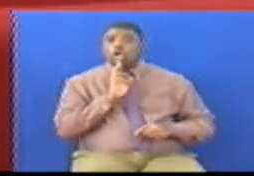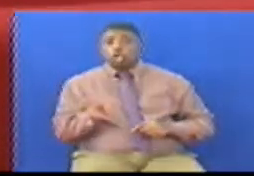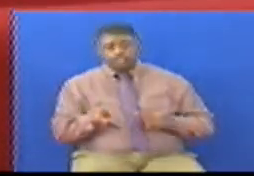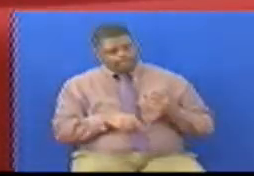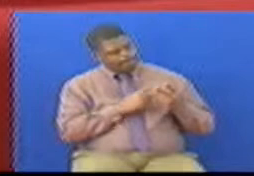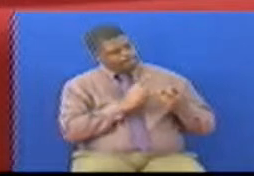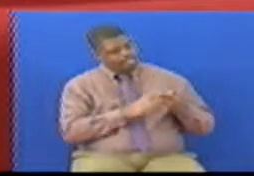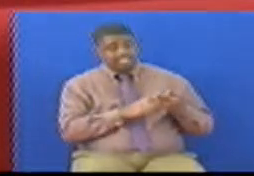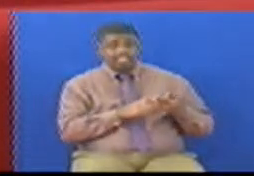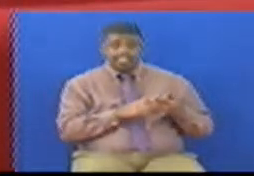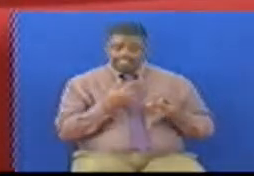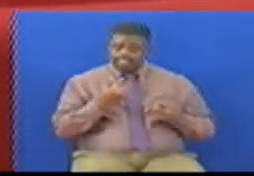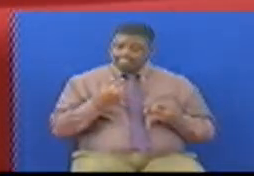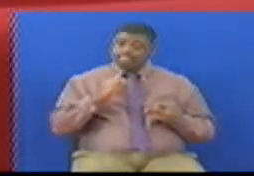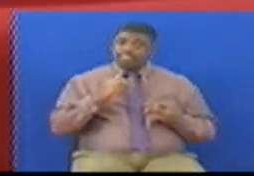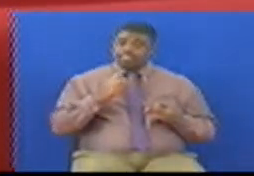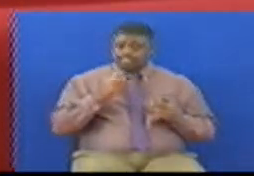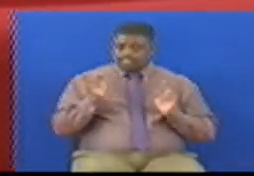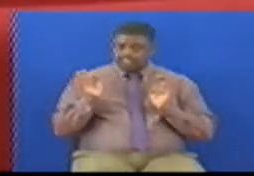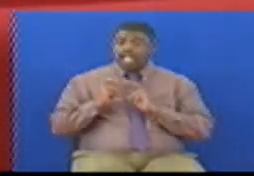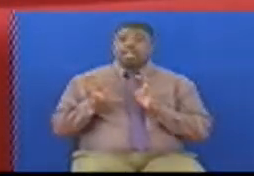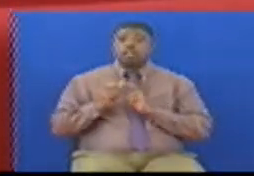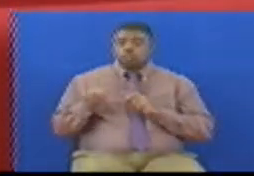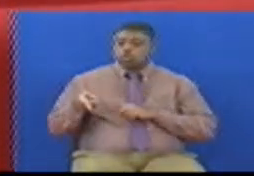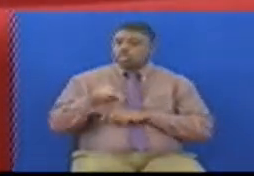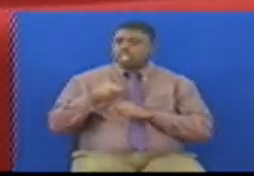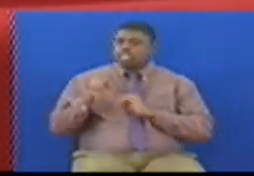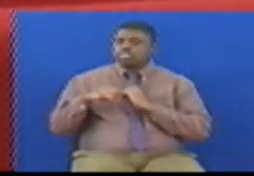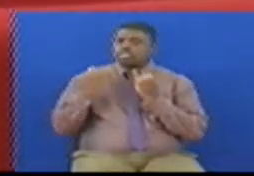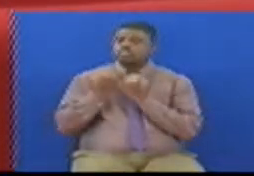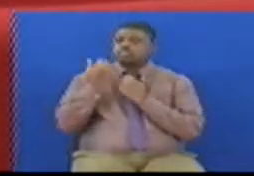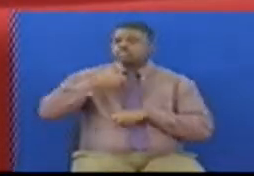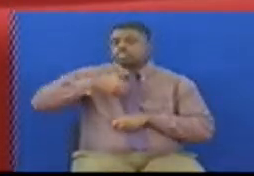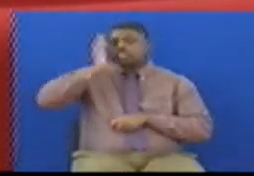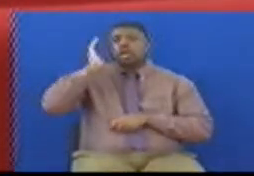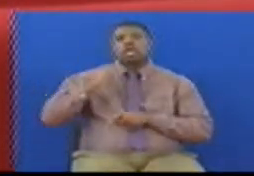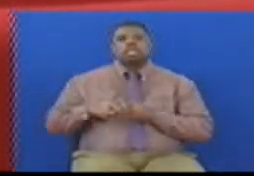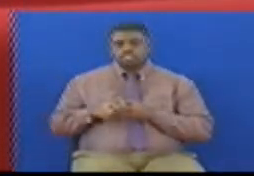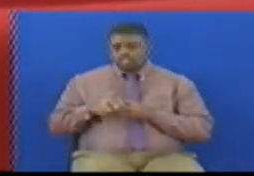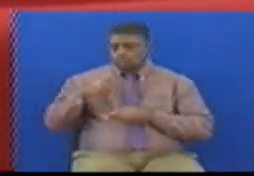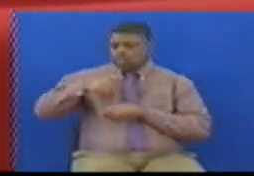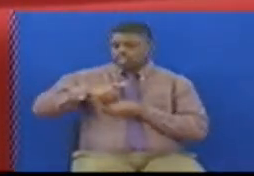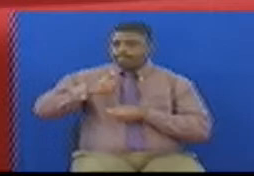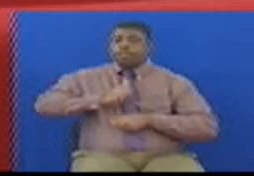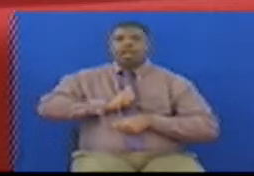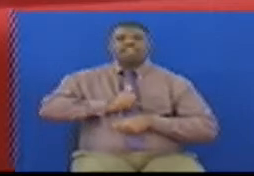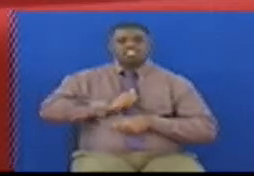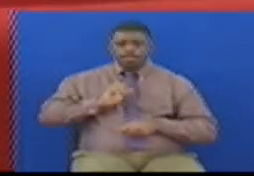TANESCO inadai kwa kiasi kwa taasisi za serikali kwa wateja binafsi ni bilioni